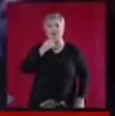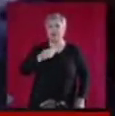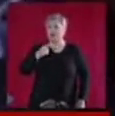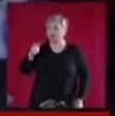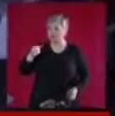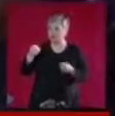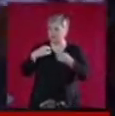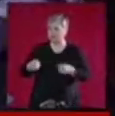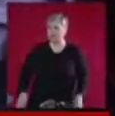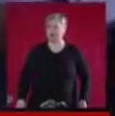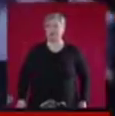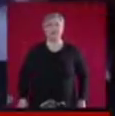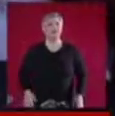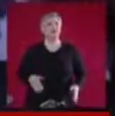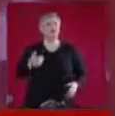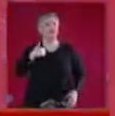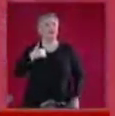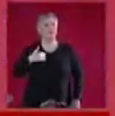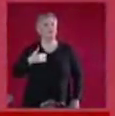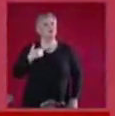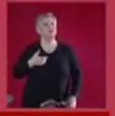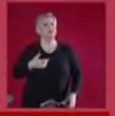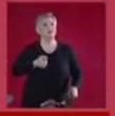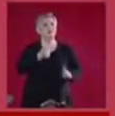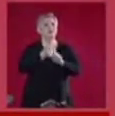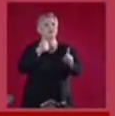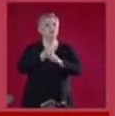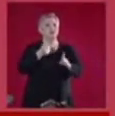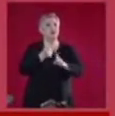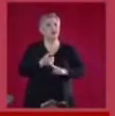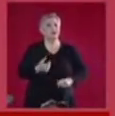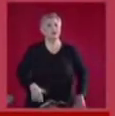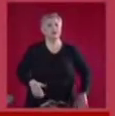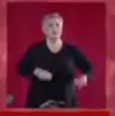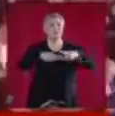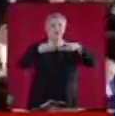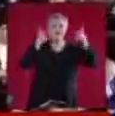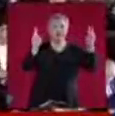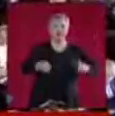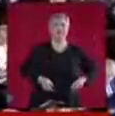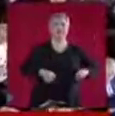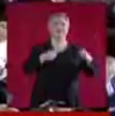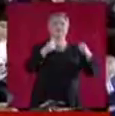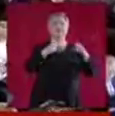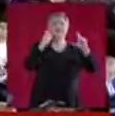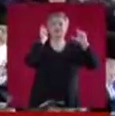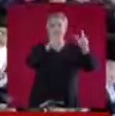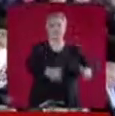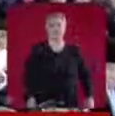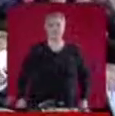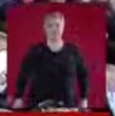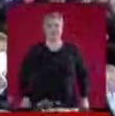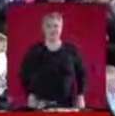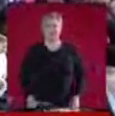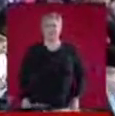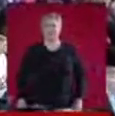ευρωκομμουνισμός για το σοσιαλισμό με δημοκρατία και ελευθερία γιατί χωρίς αυτό δεν υπάρχει σοσιαλισμός